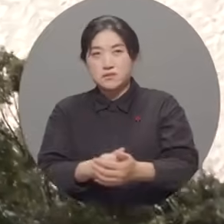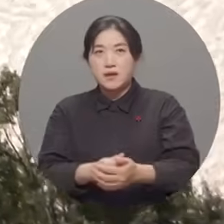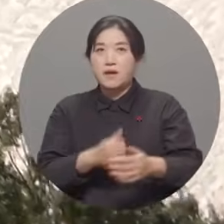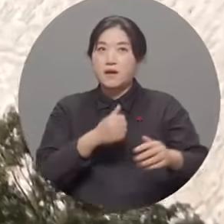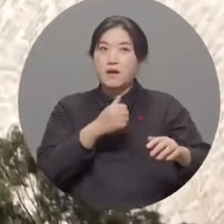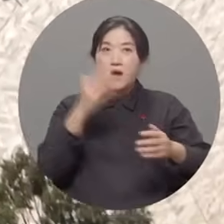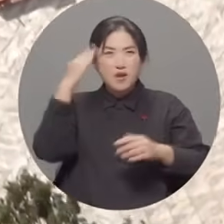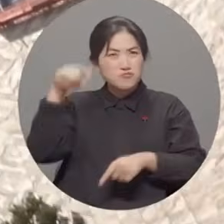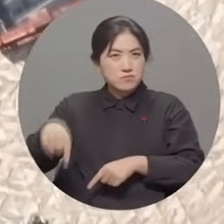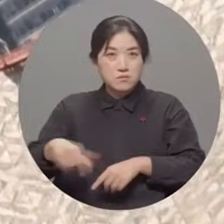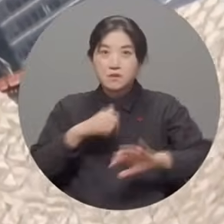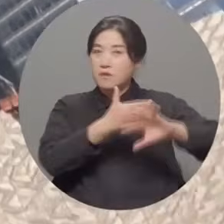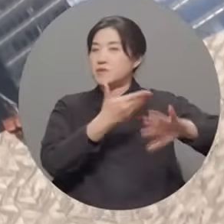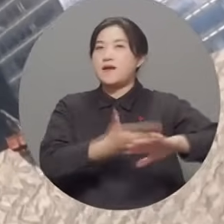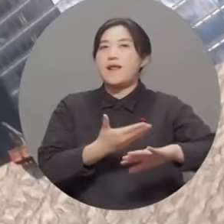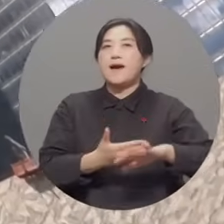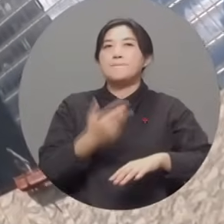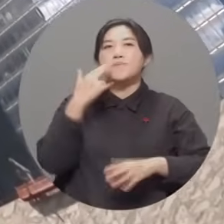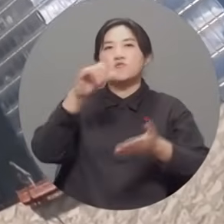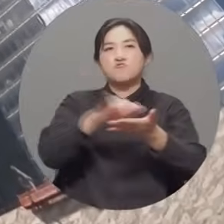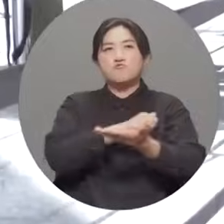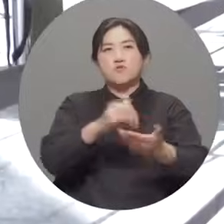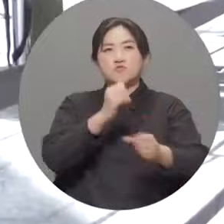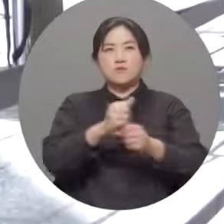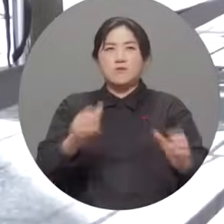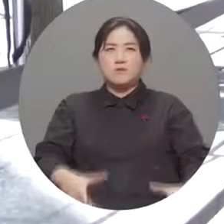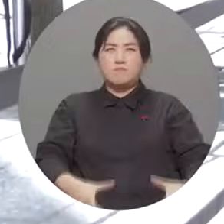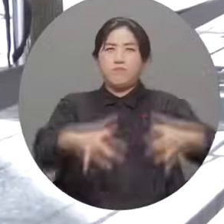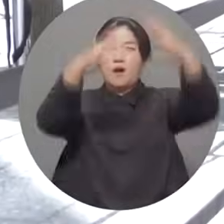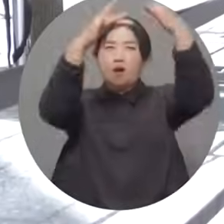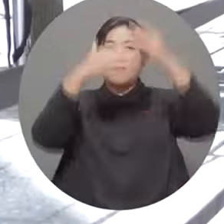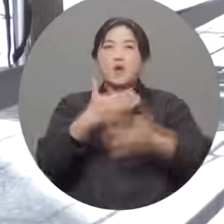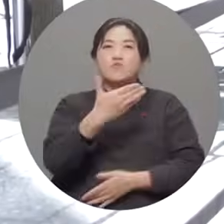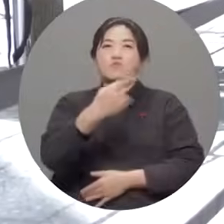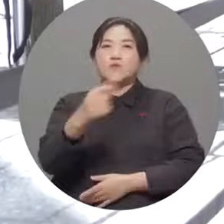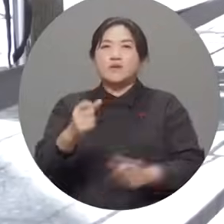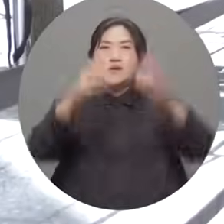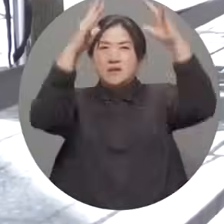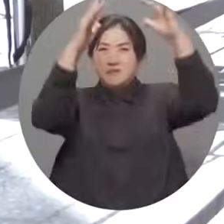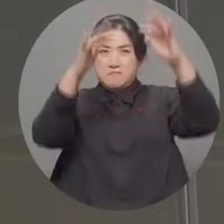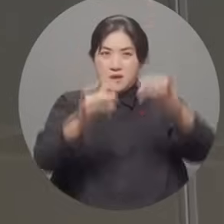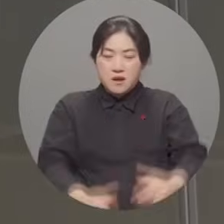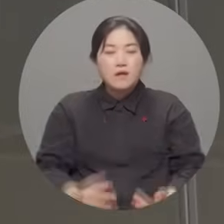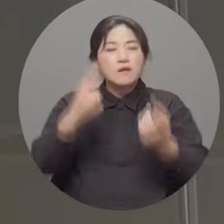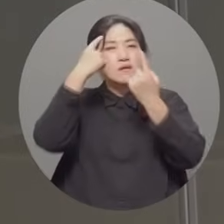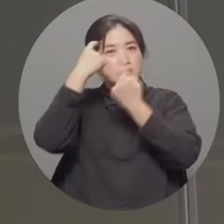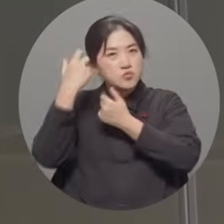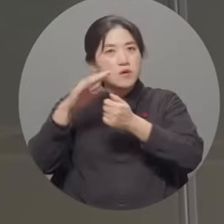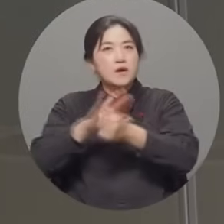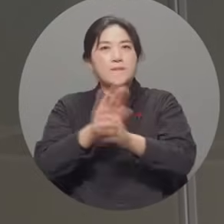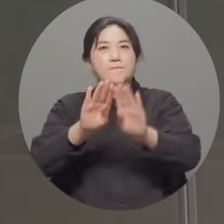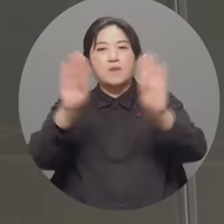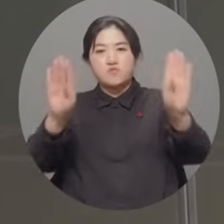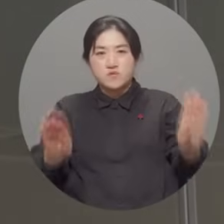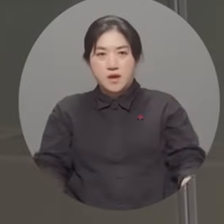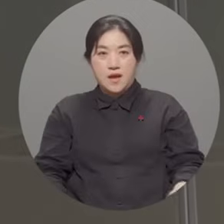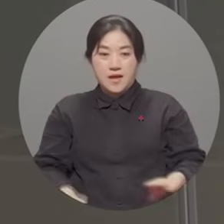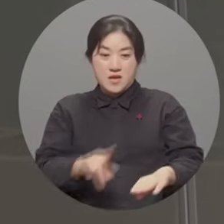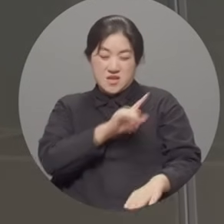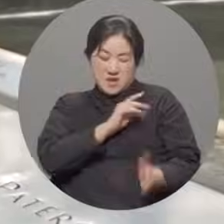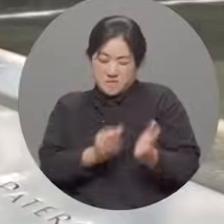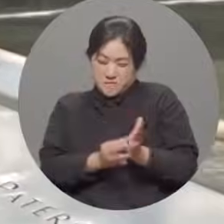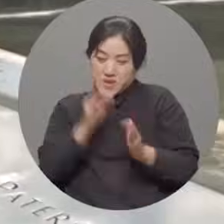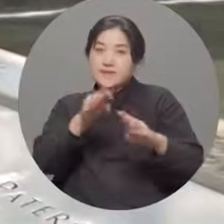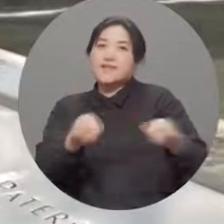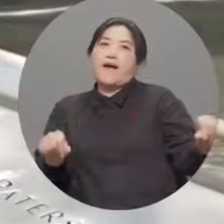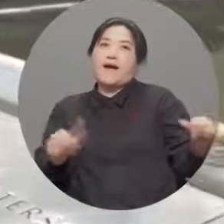다릅니다. 미국 뉴욕 중심에 거대하게 자리한 9.11 테러 추모공원과 박물관. 미국에서 가장 땅값이 비싼